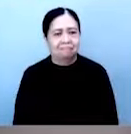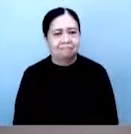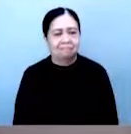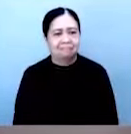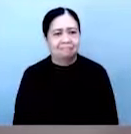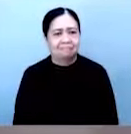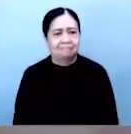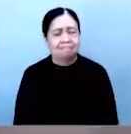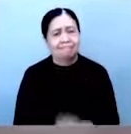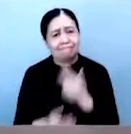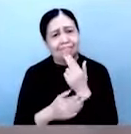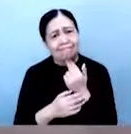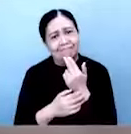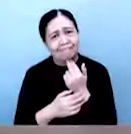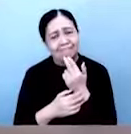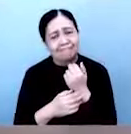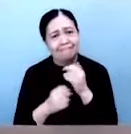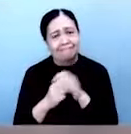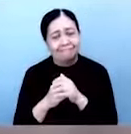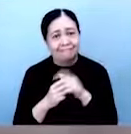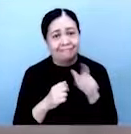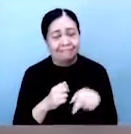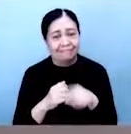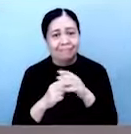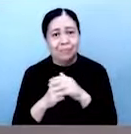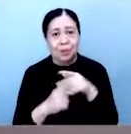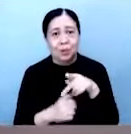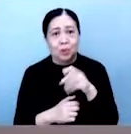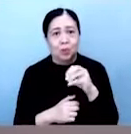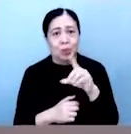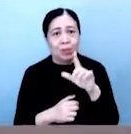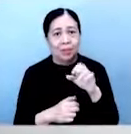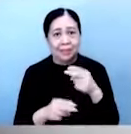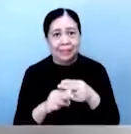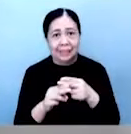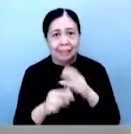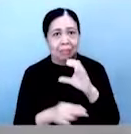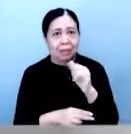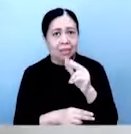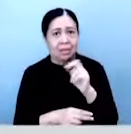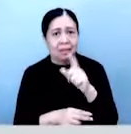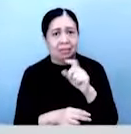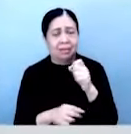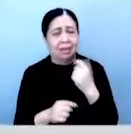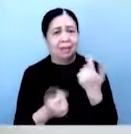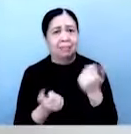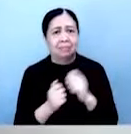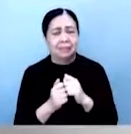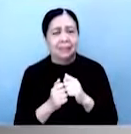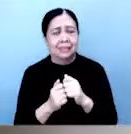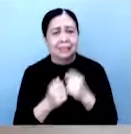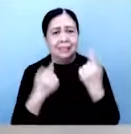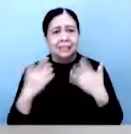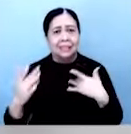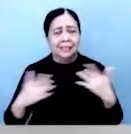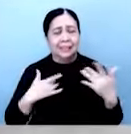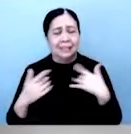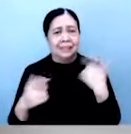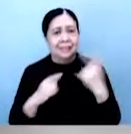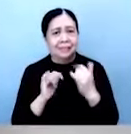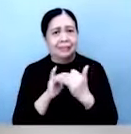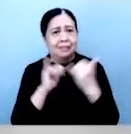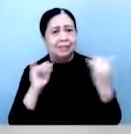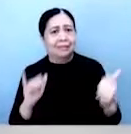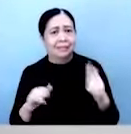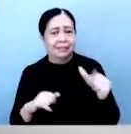ang cute na toy poodle na si Chanel. Tila may sepangs o separation anxiety sa pag-alis ng kanyang fur